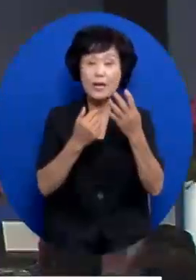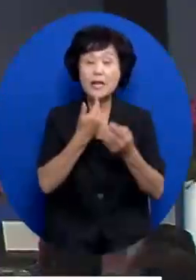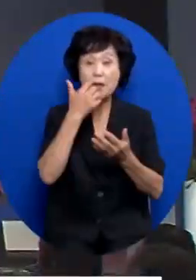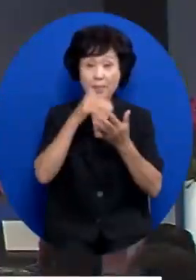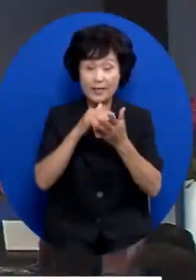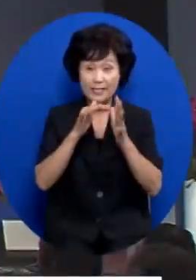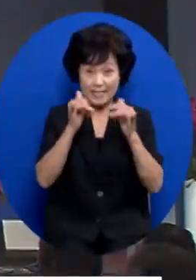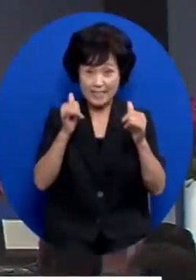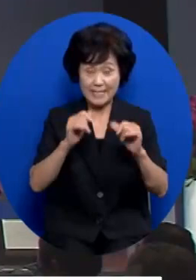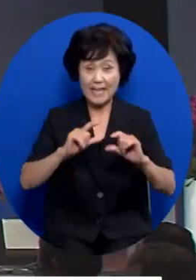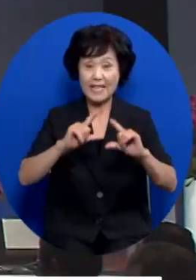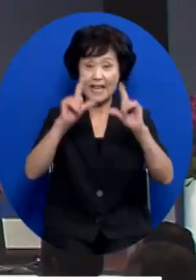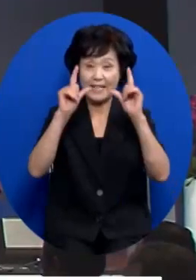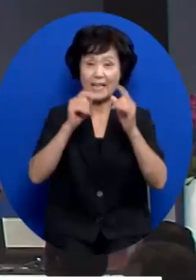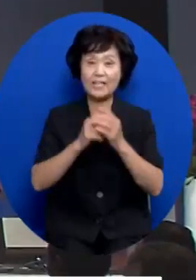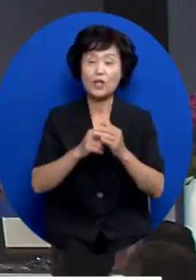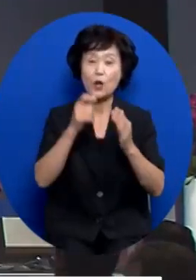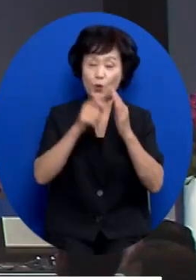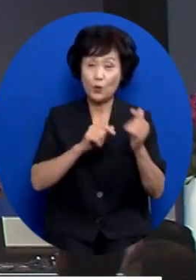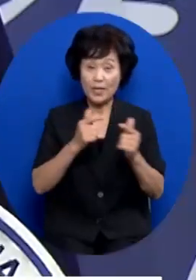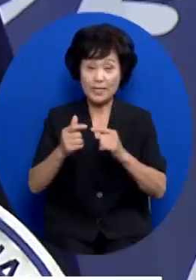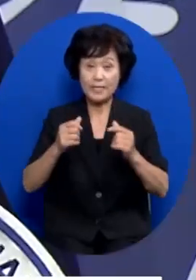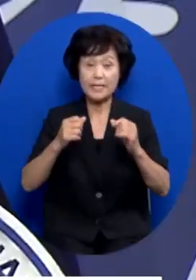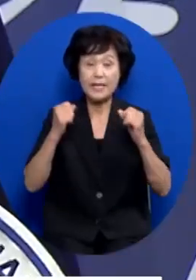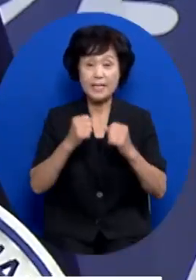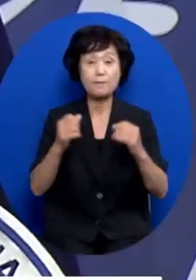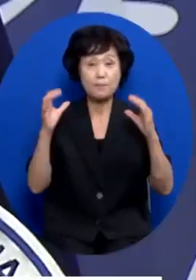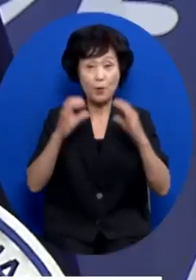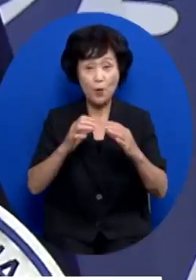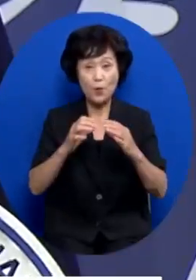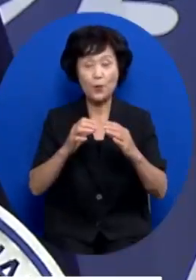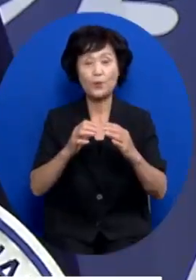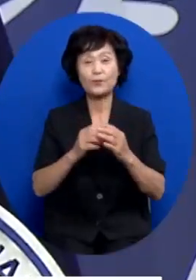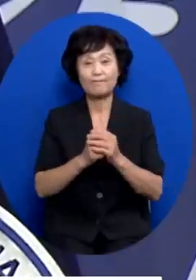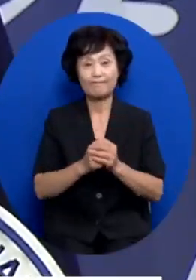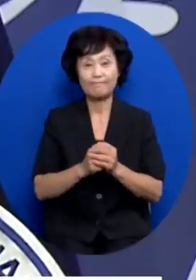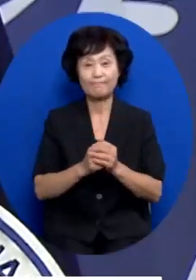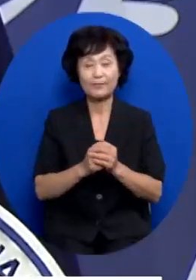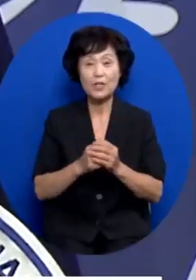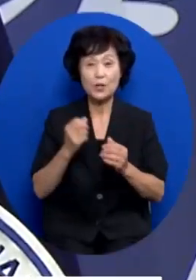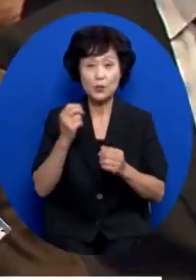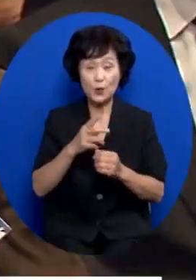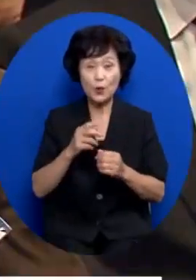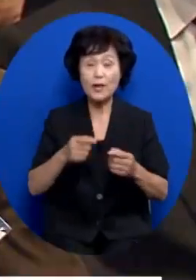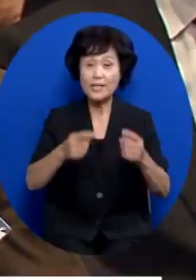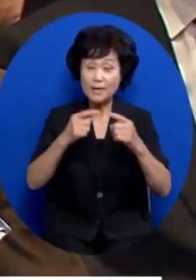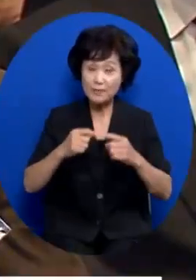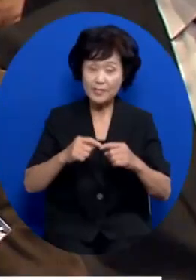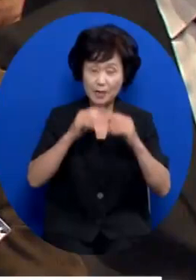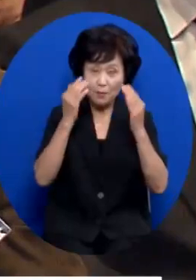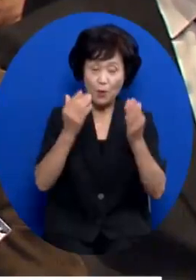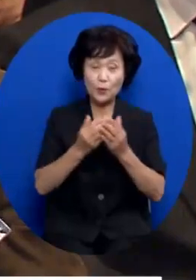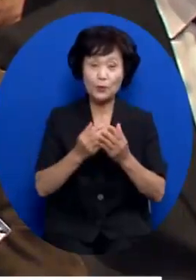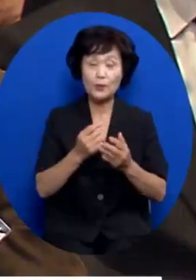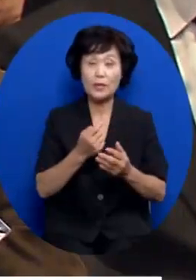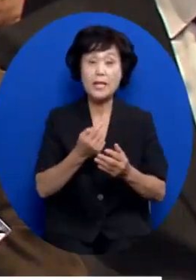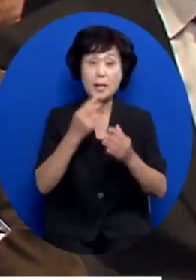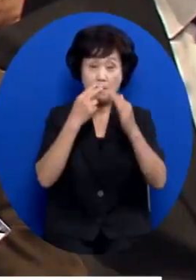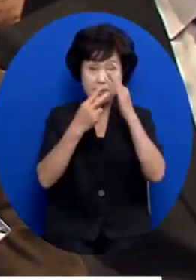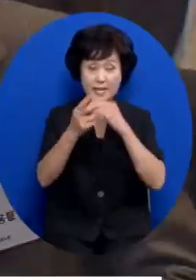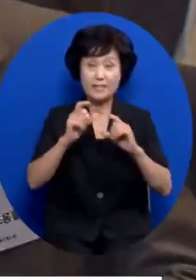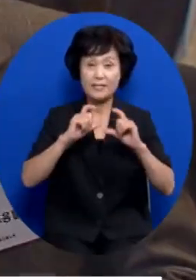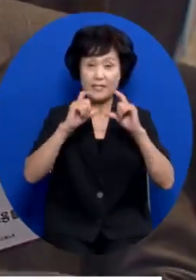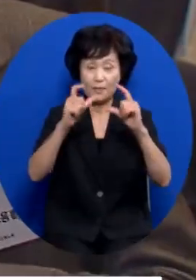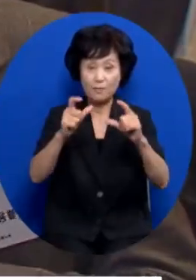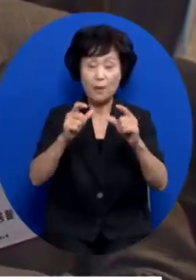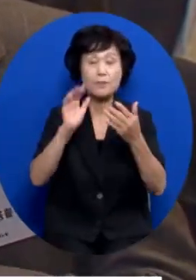예장 백석총회는 교단의 힘을 모으고 백석의 정체성을 공고히 했습니다. 또 참석자 전원은 백석인의 비전을 선포하며